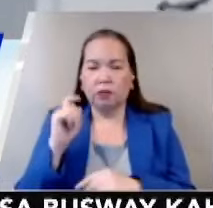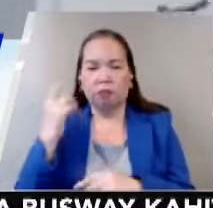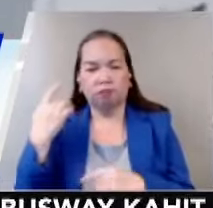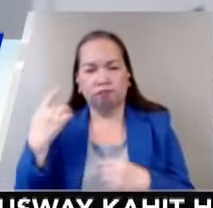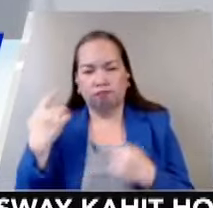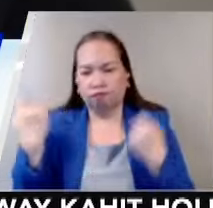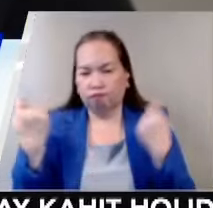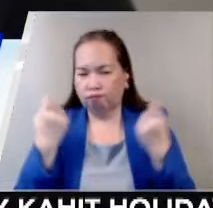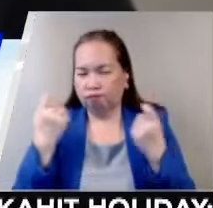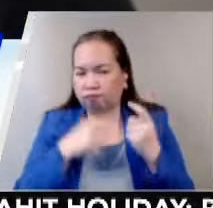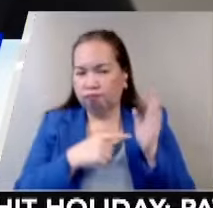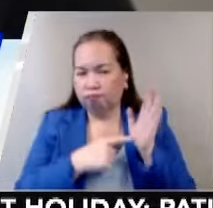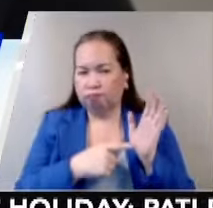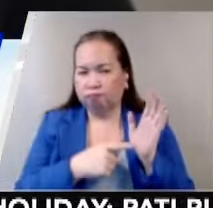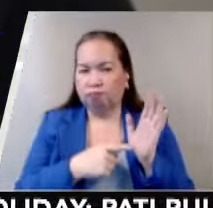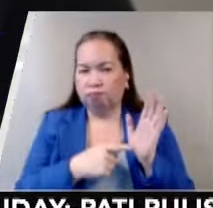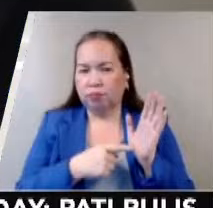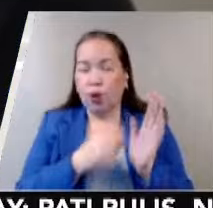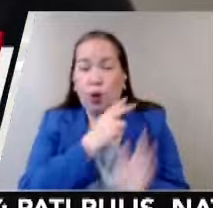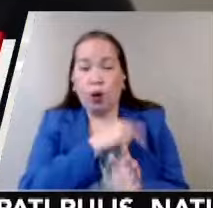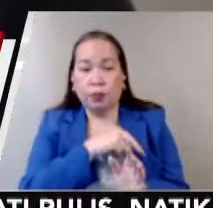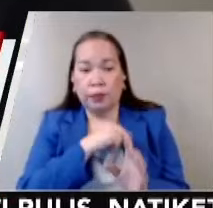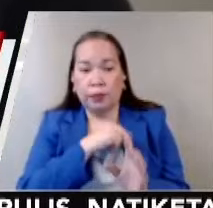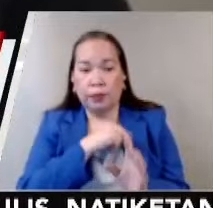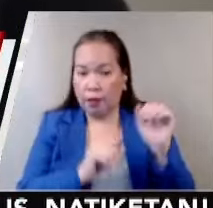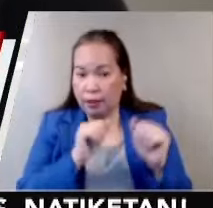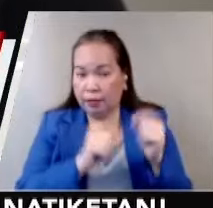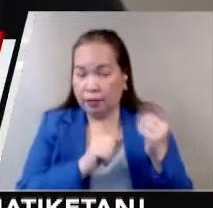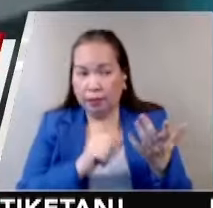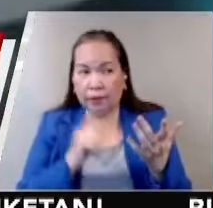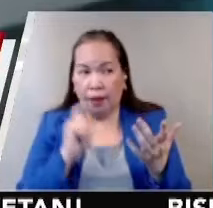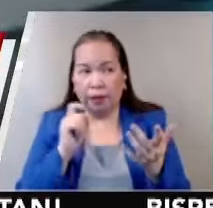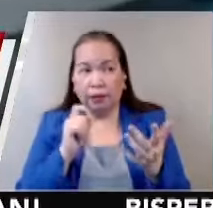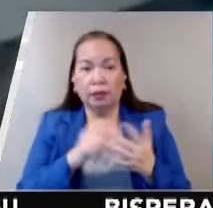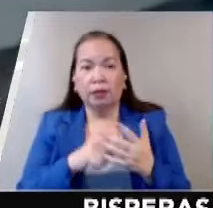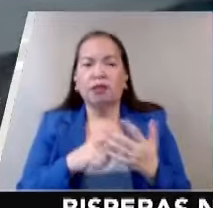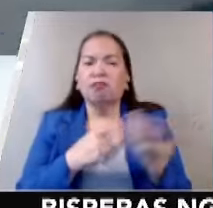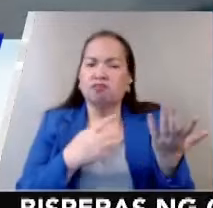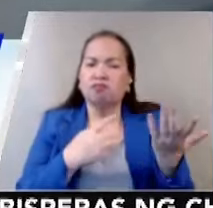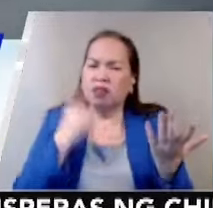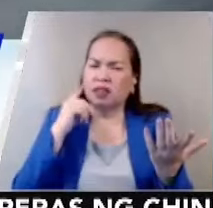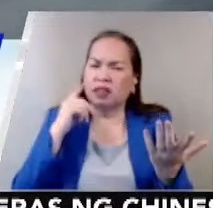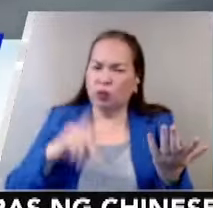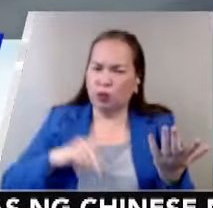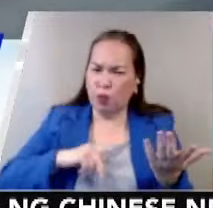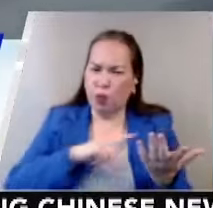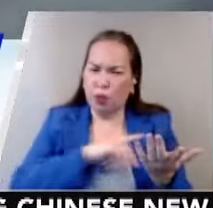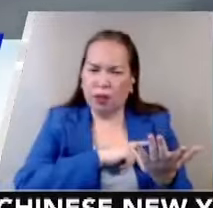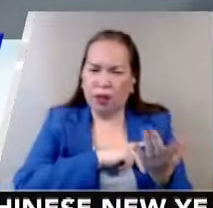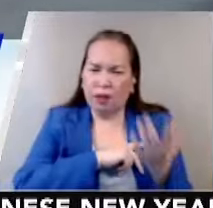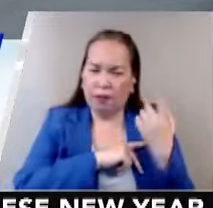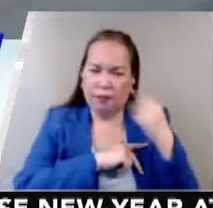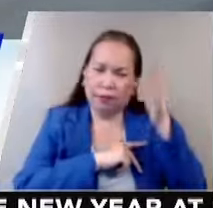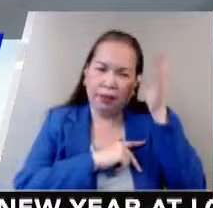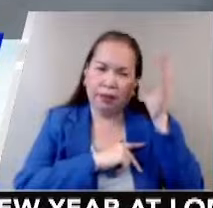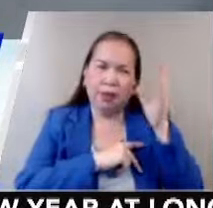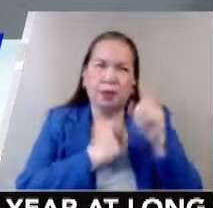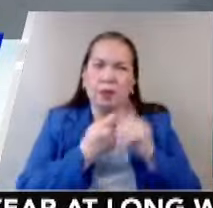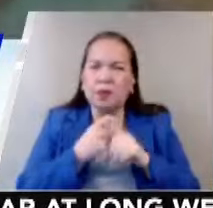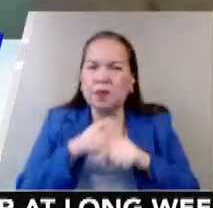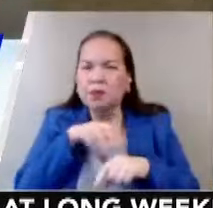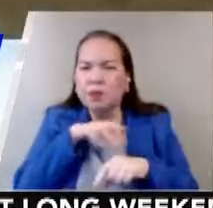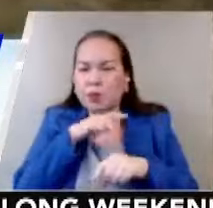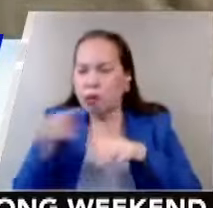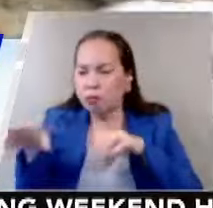Hospital System. Ang diagnosis ko po sa kanya ay pneumonia low risk. Pwedeng manggaling ho yan, pwedeng sa mikrobyo, mga